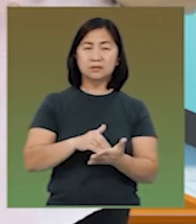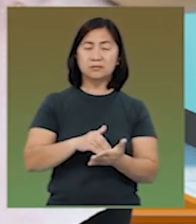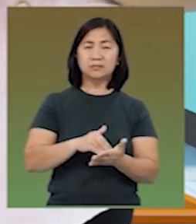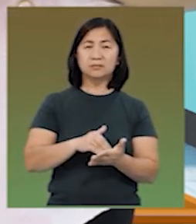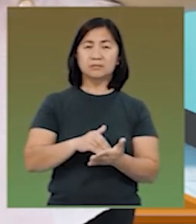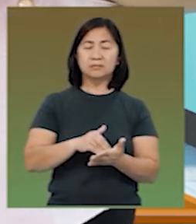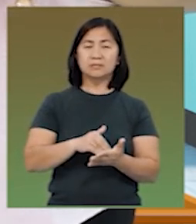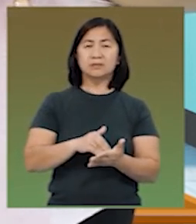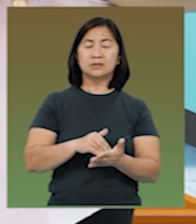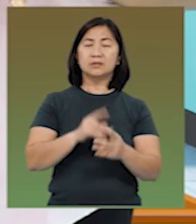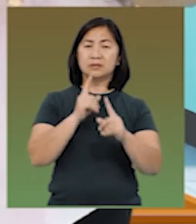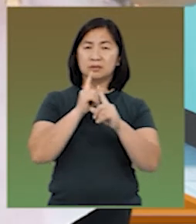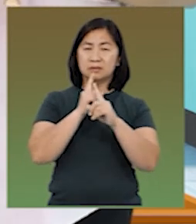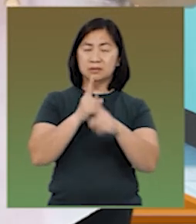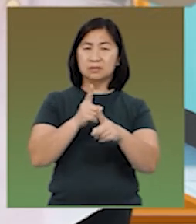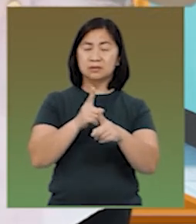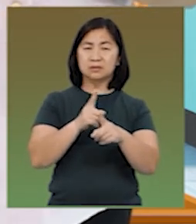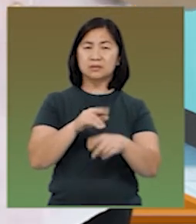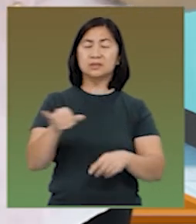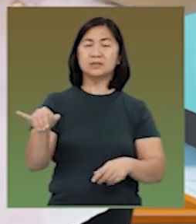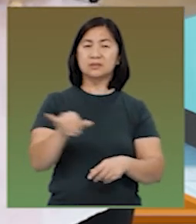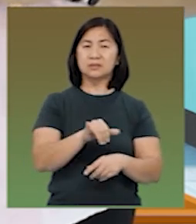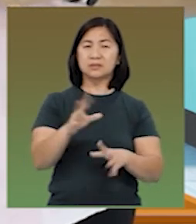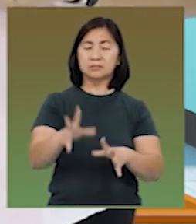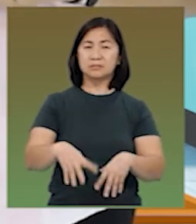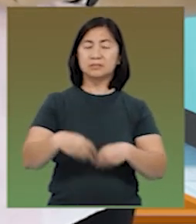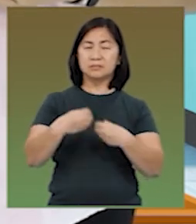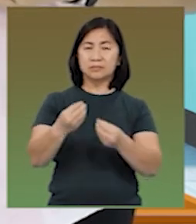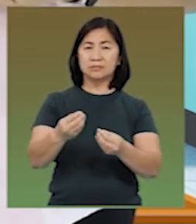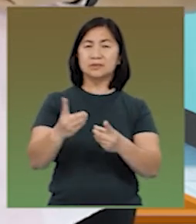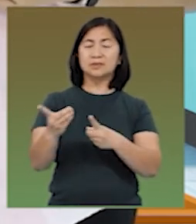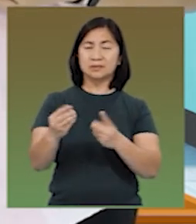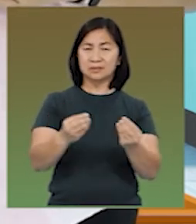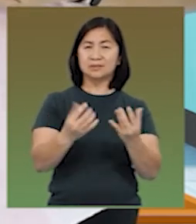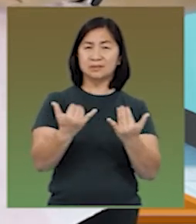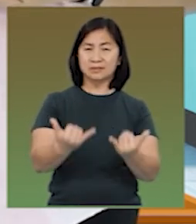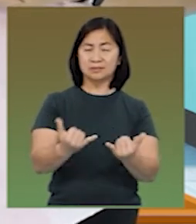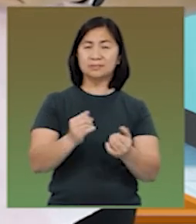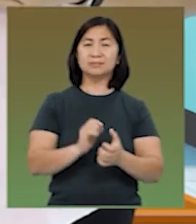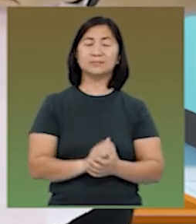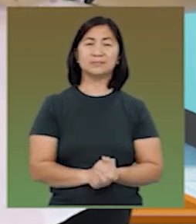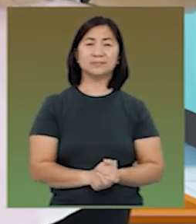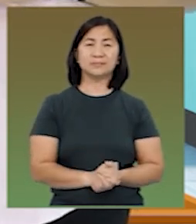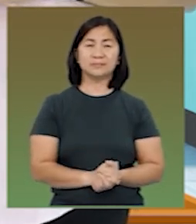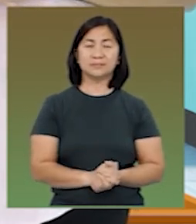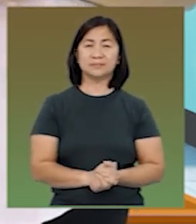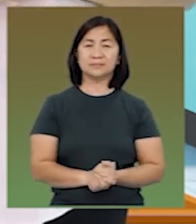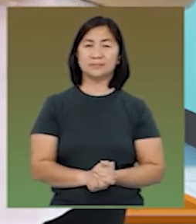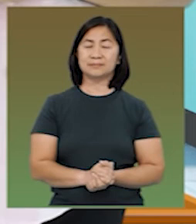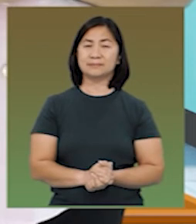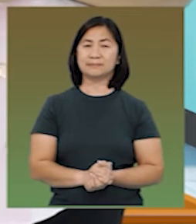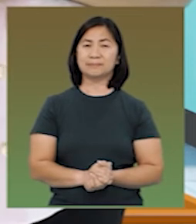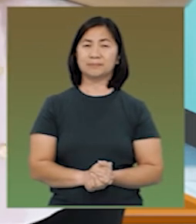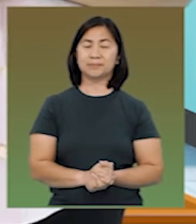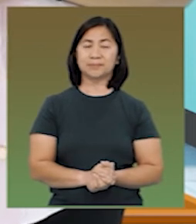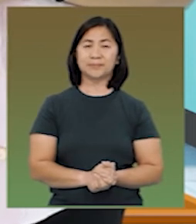ang makukuhang sagot katulad ng sa given. Gawin na!